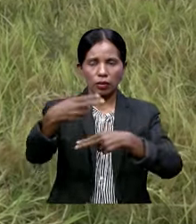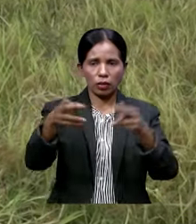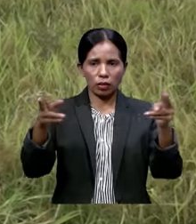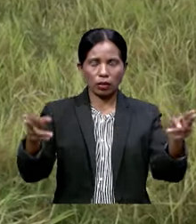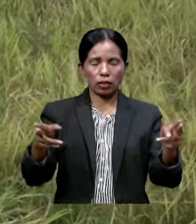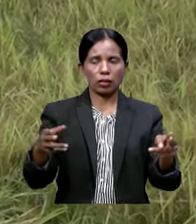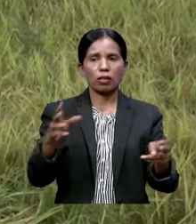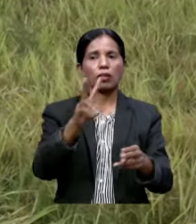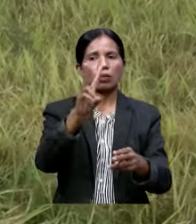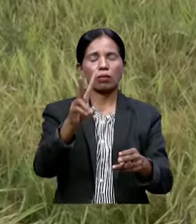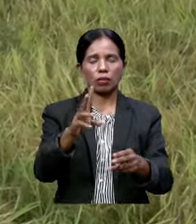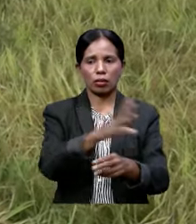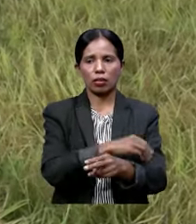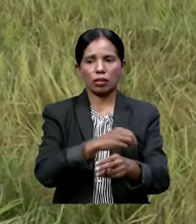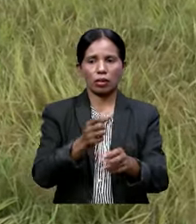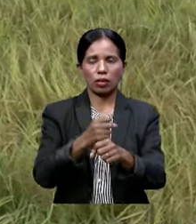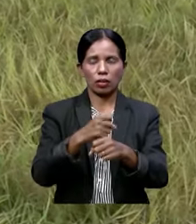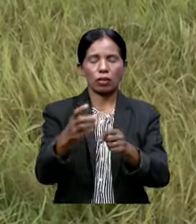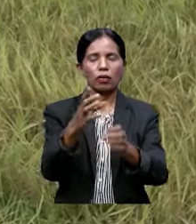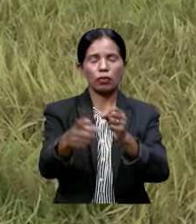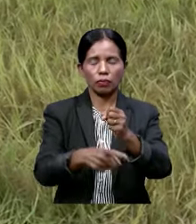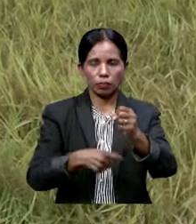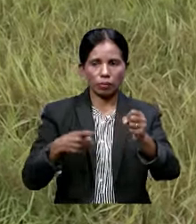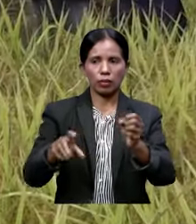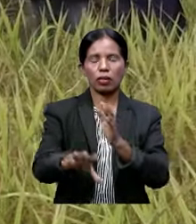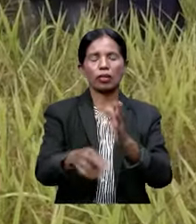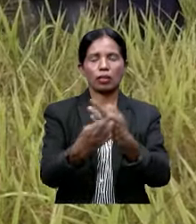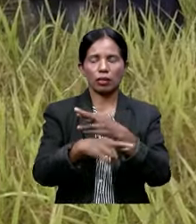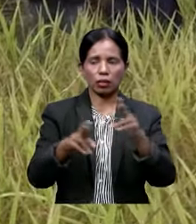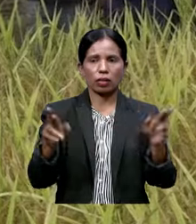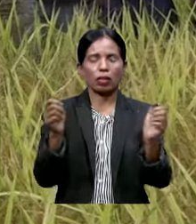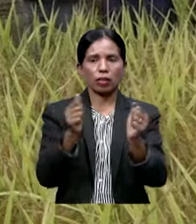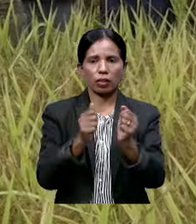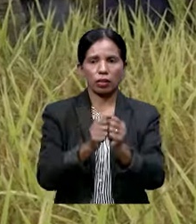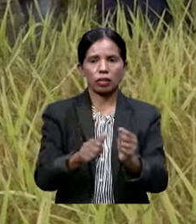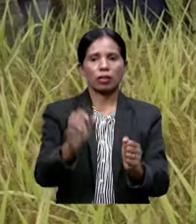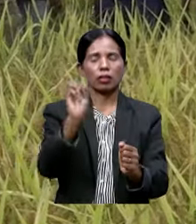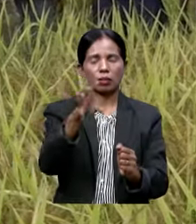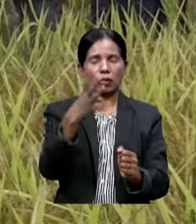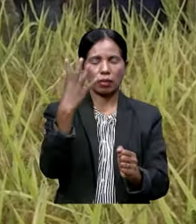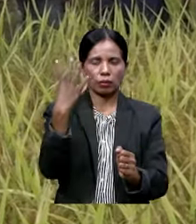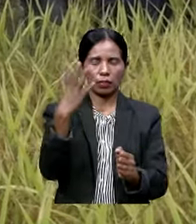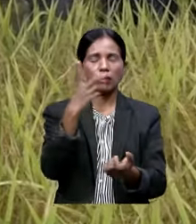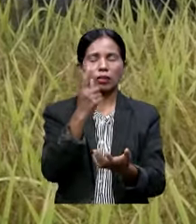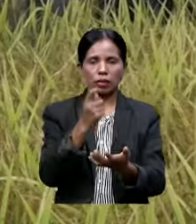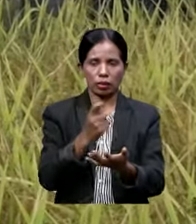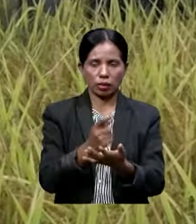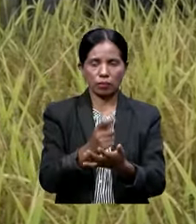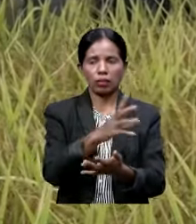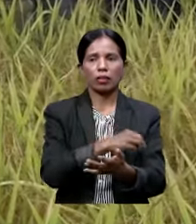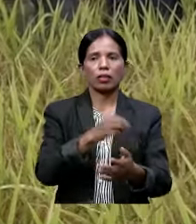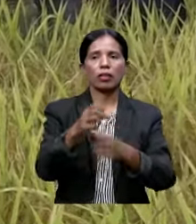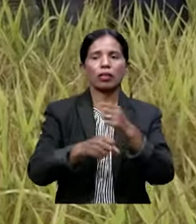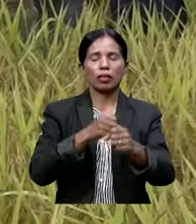raifun maliana, no iha lansamento kolieta dahuluk ne hetan resultado hare kuaze tonelada san resin lima. Antes ne iha fulan novembro